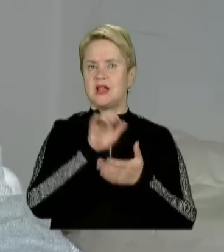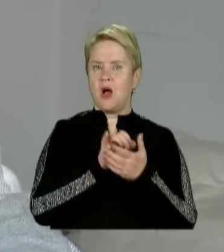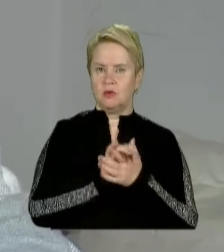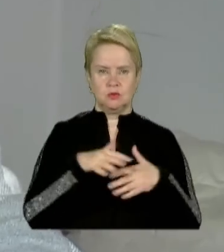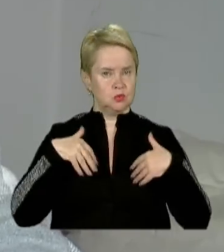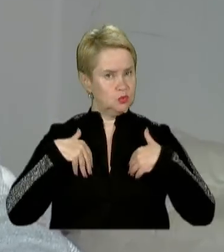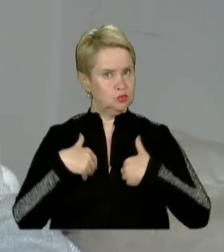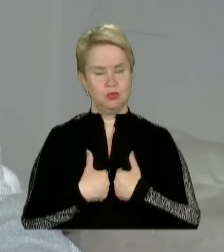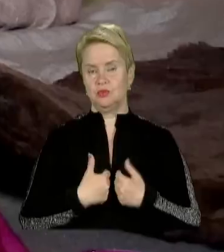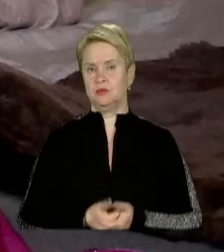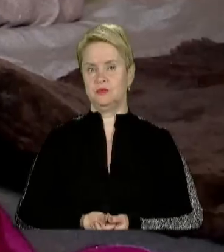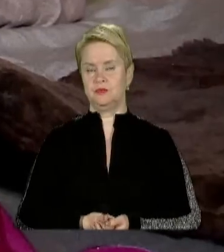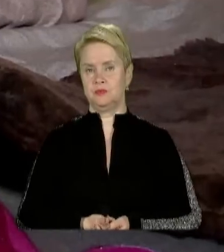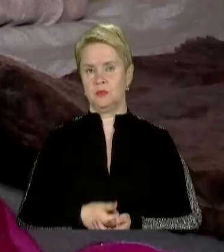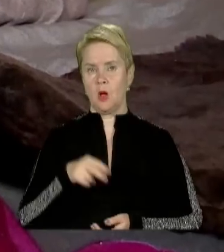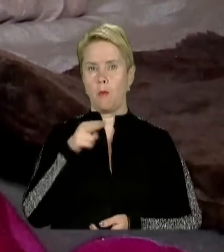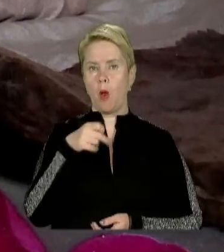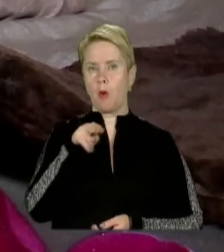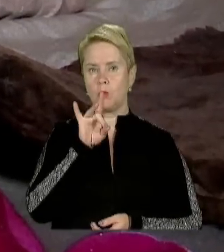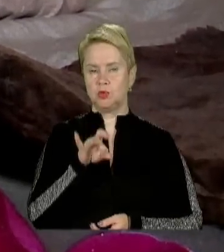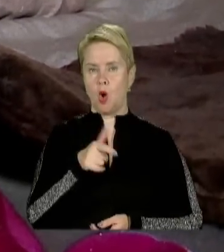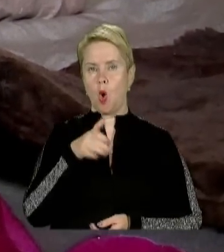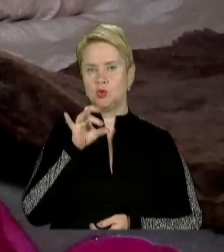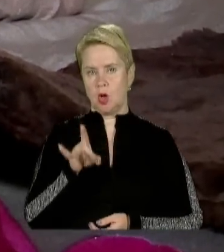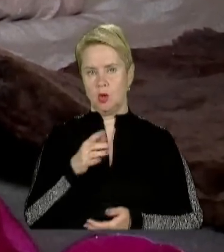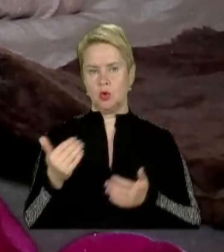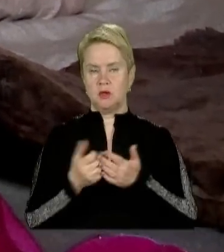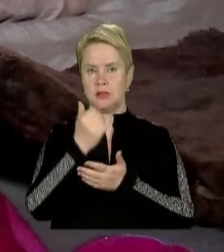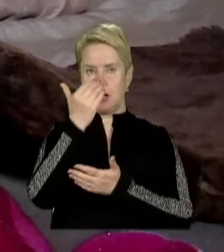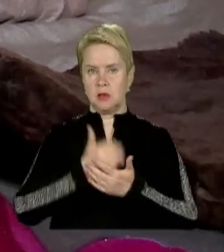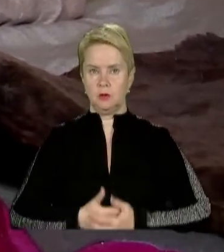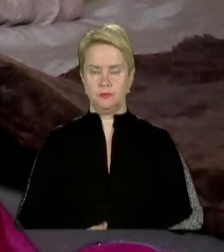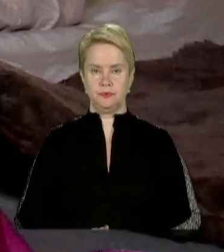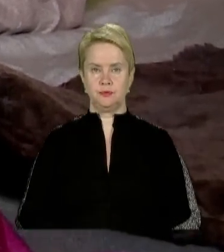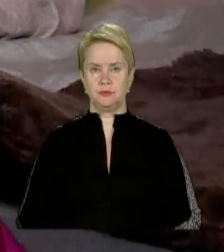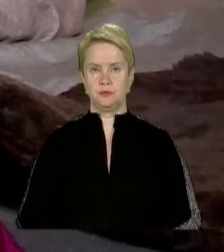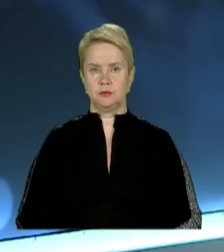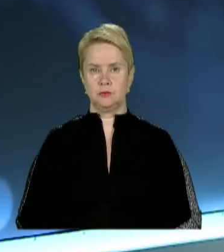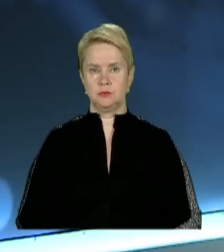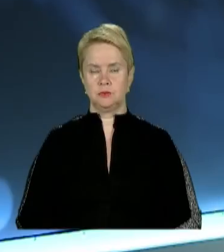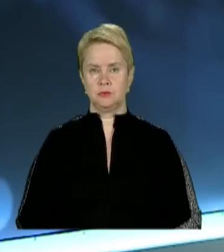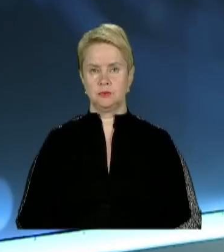Сумую, звісно. Поліна Паламарчук, Сергій Гончар. Новини 11 каналу.